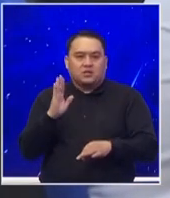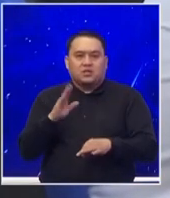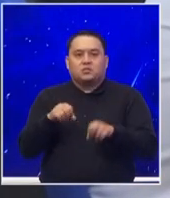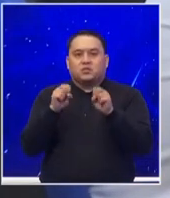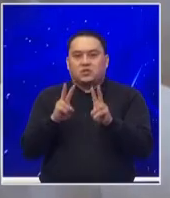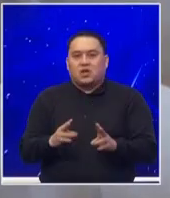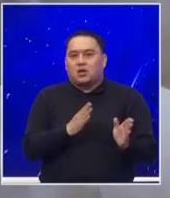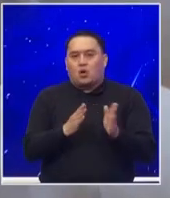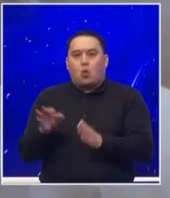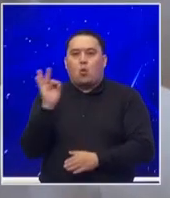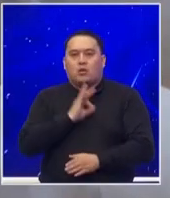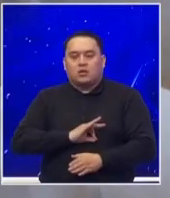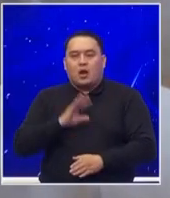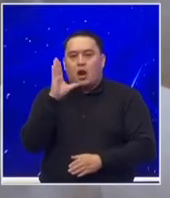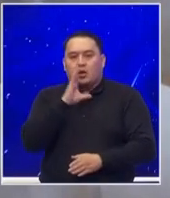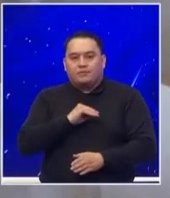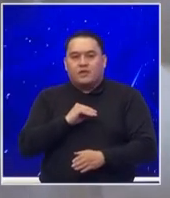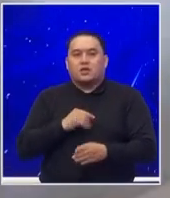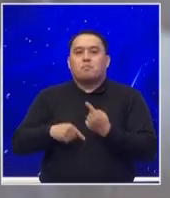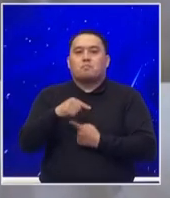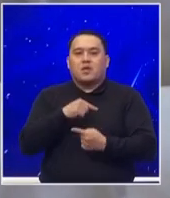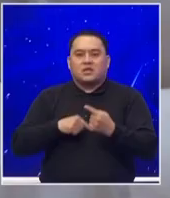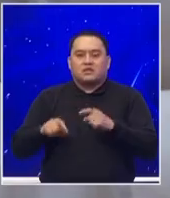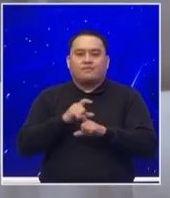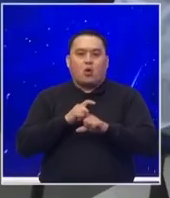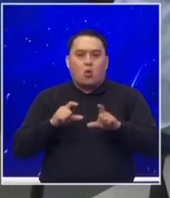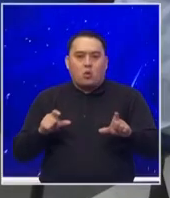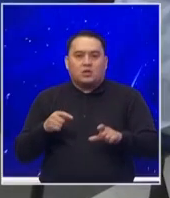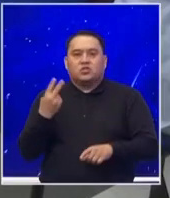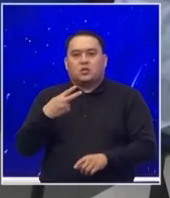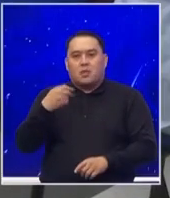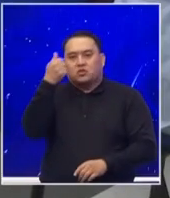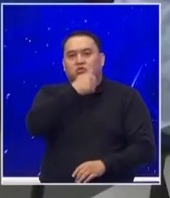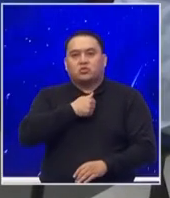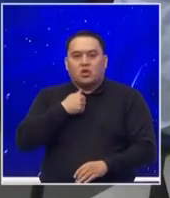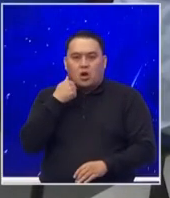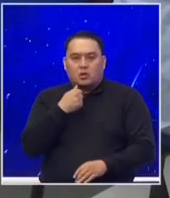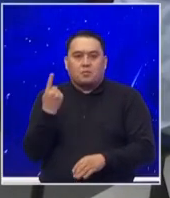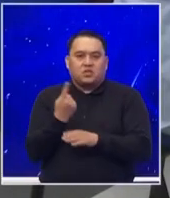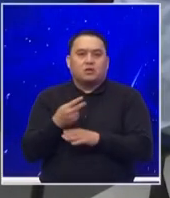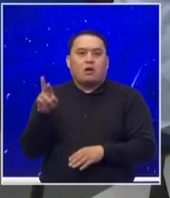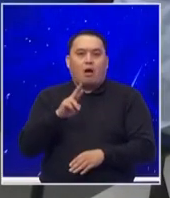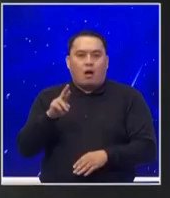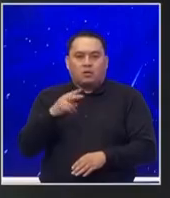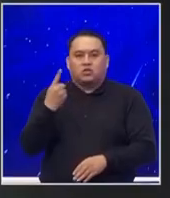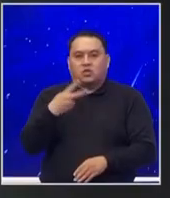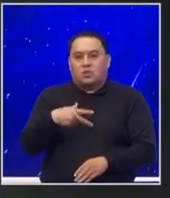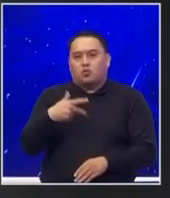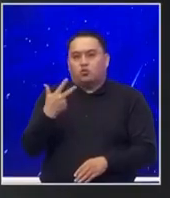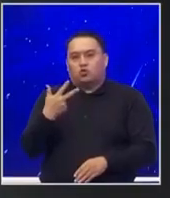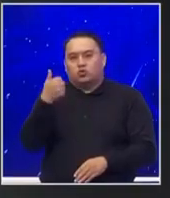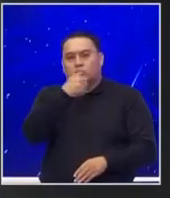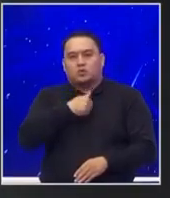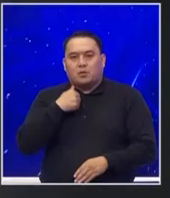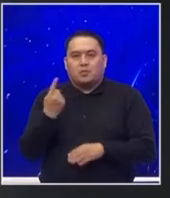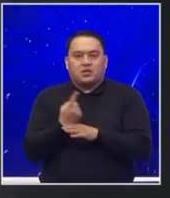салық режимін қолданатын микро және шағын бизнес субъектілері 2020 жылдың 1 қаңтарынан 2023 жылдың